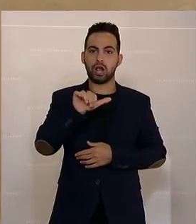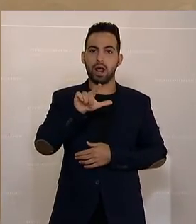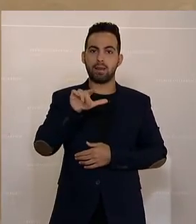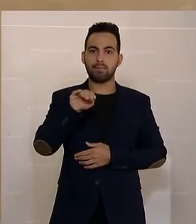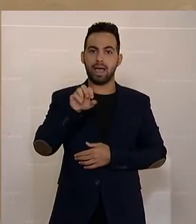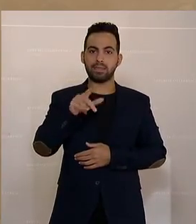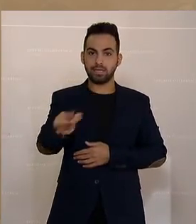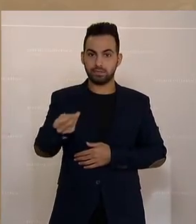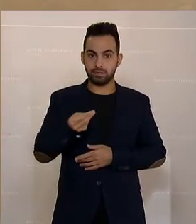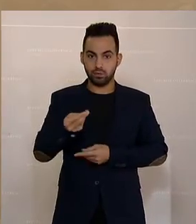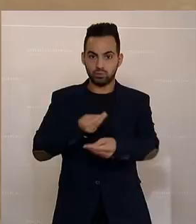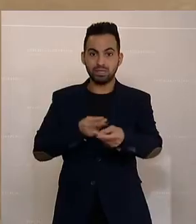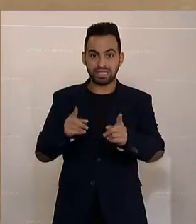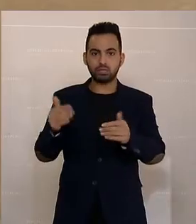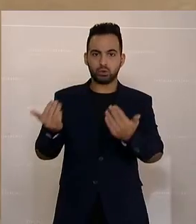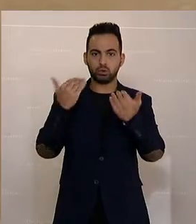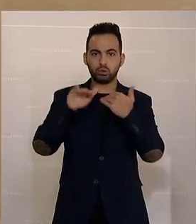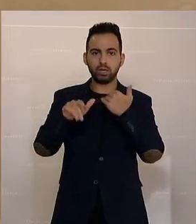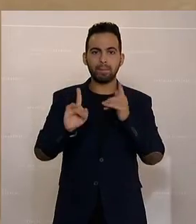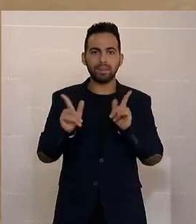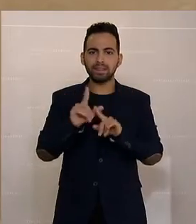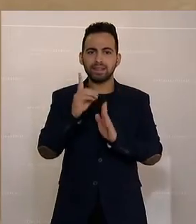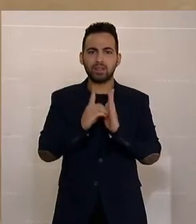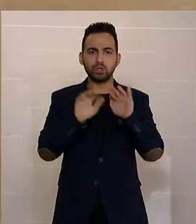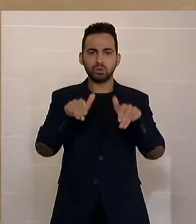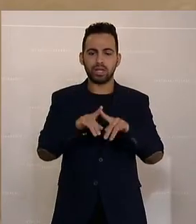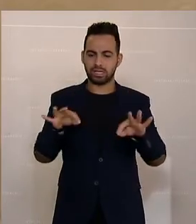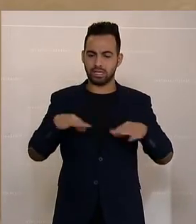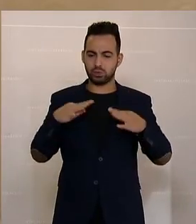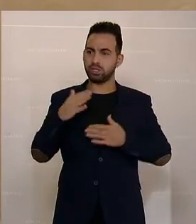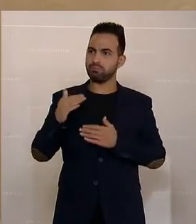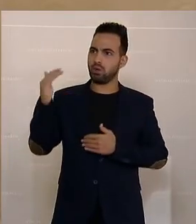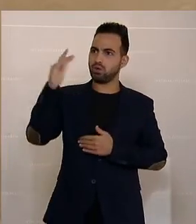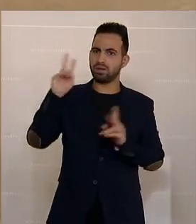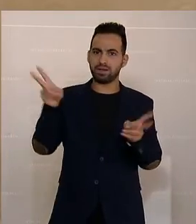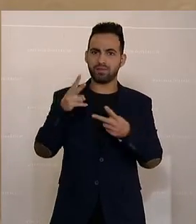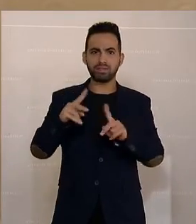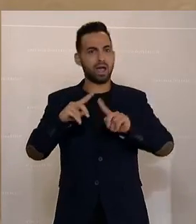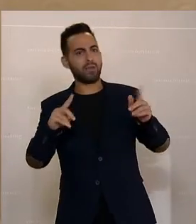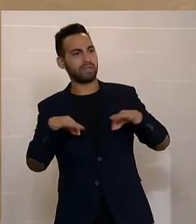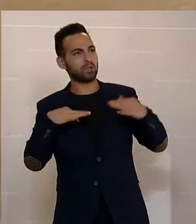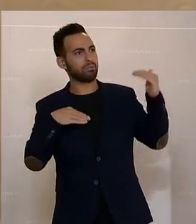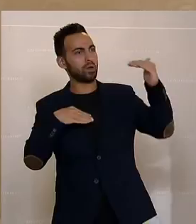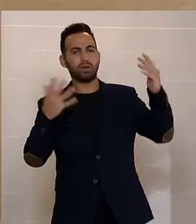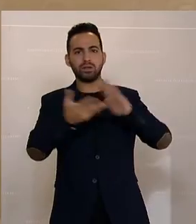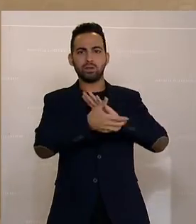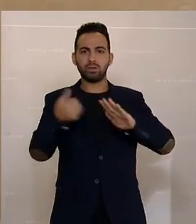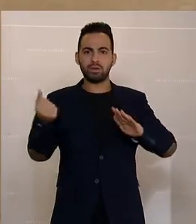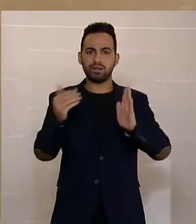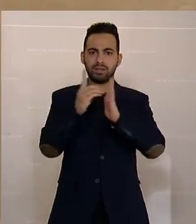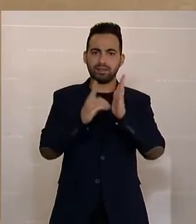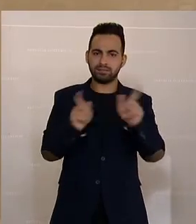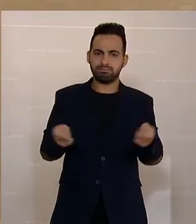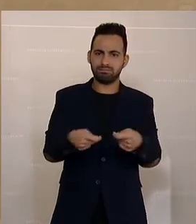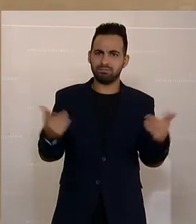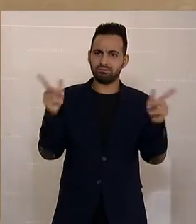ist Datenschutz. Aber wir brauchen keinen Datenschutz, dass eine Gesundheitsbehörde nicht von der anderen Gesundheitsbehörde die Daten hat. Und das heißt, wir müssen